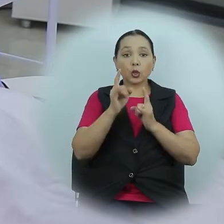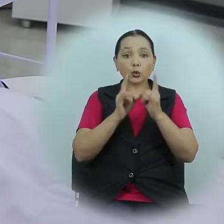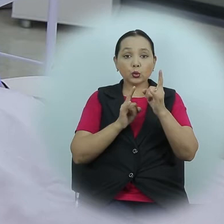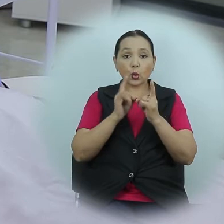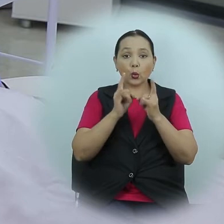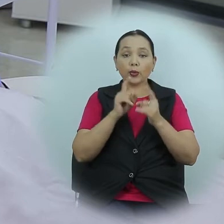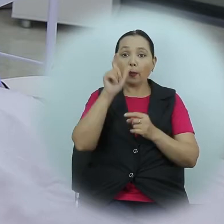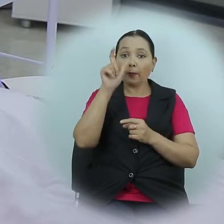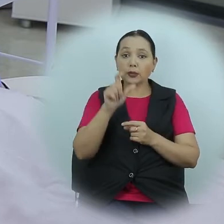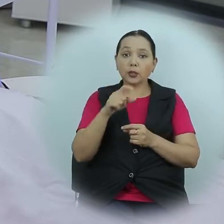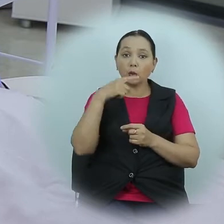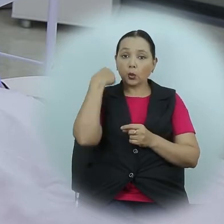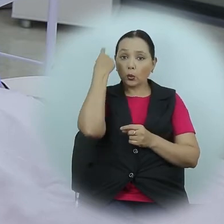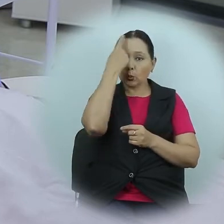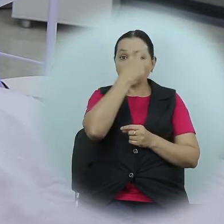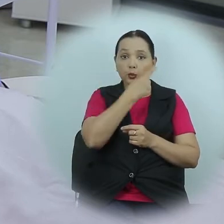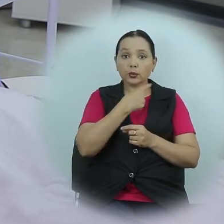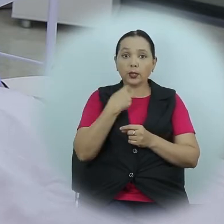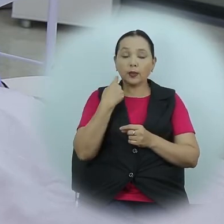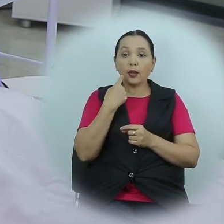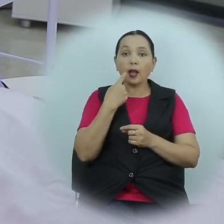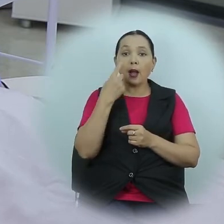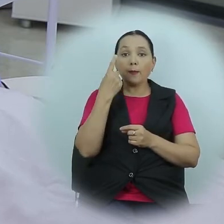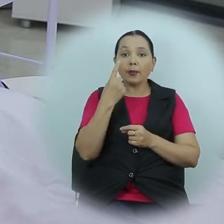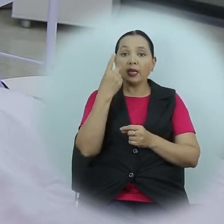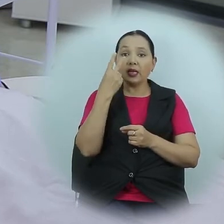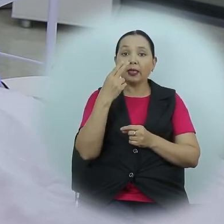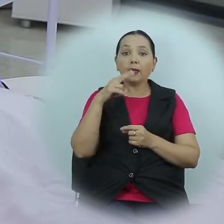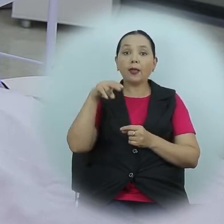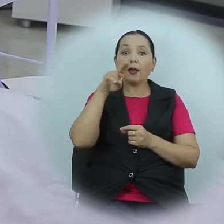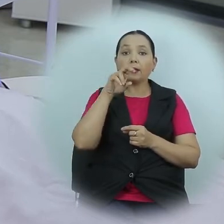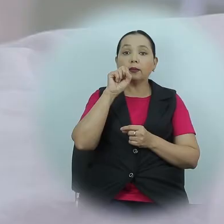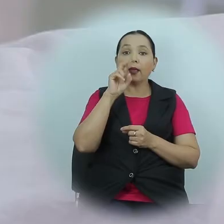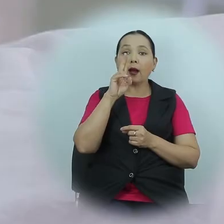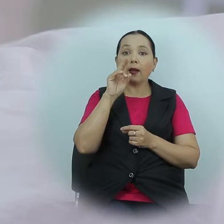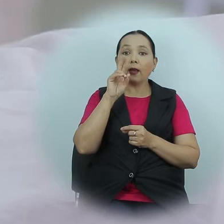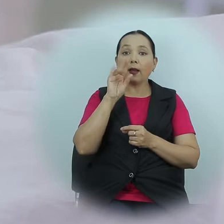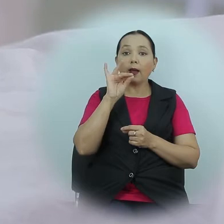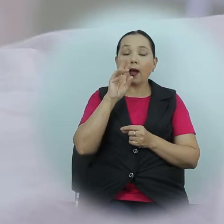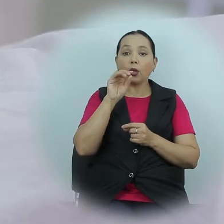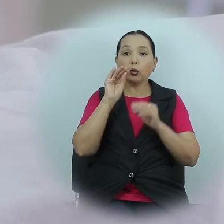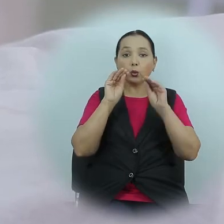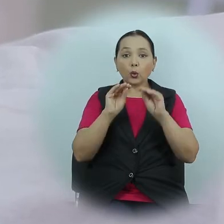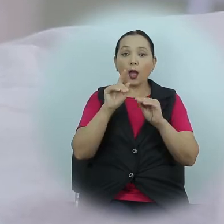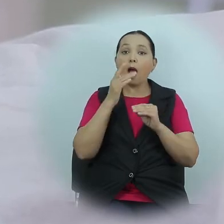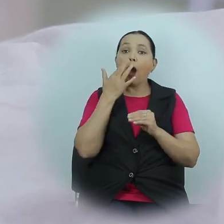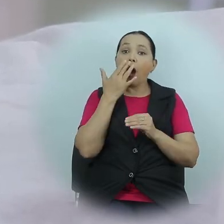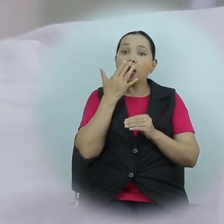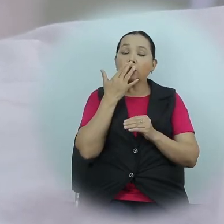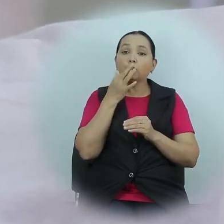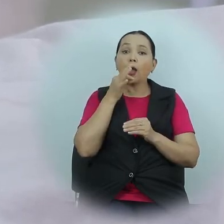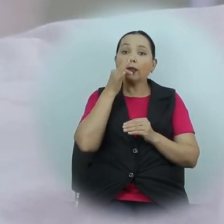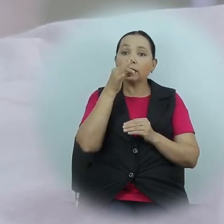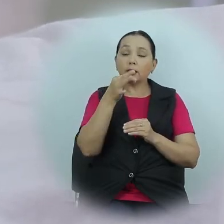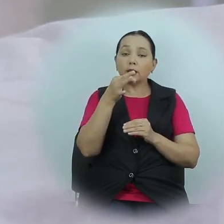Sovun mijozning yuzida 1-2 daqiqa turadi. Mijoz